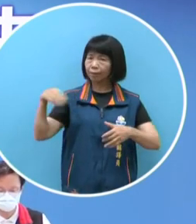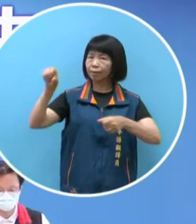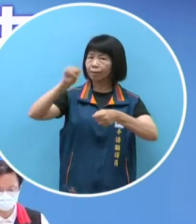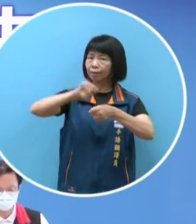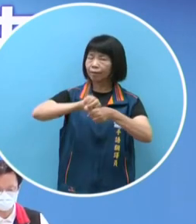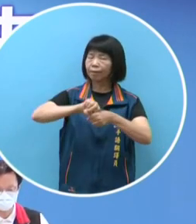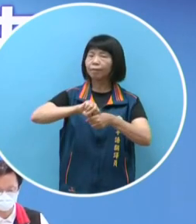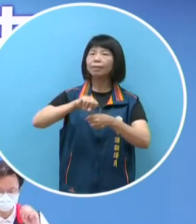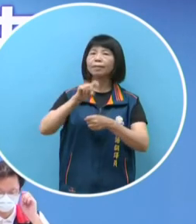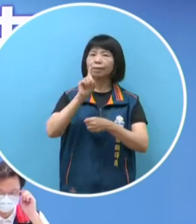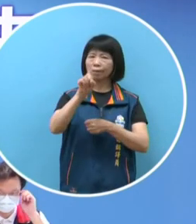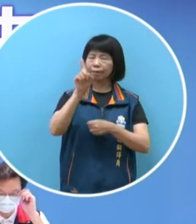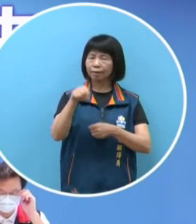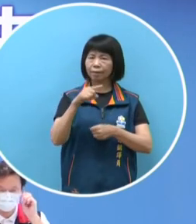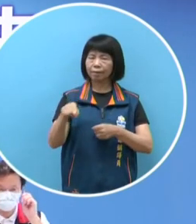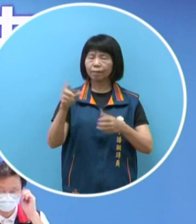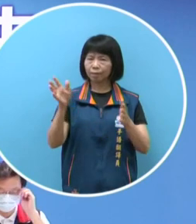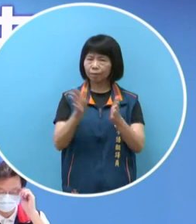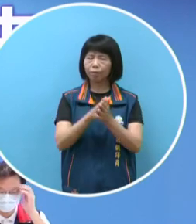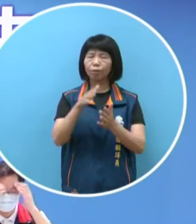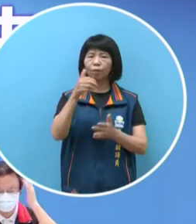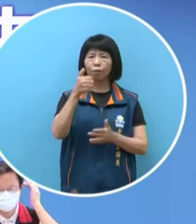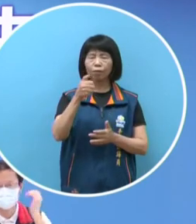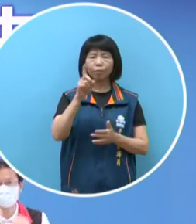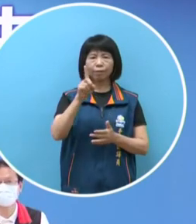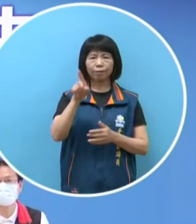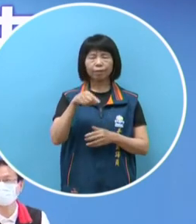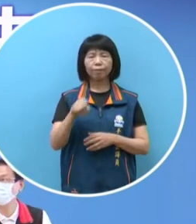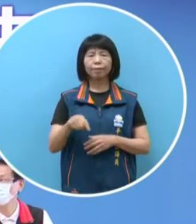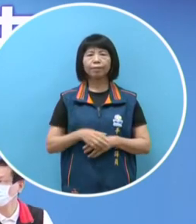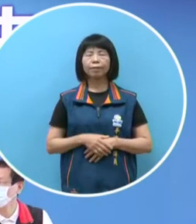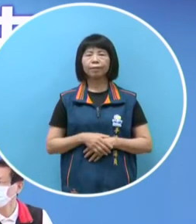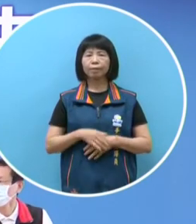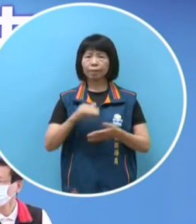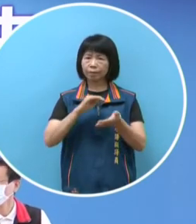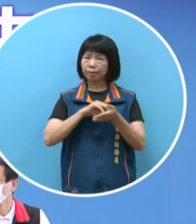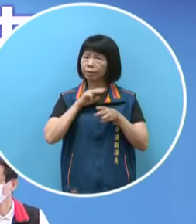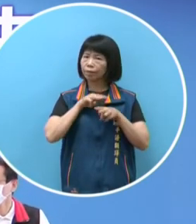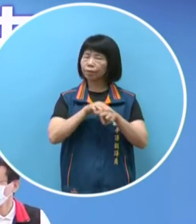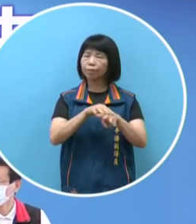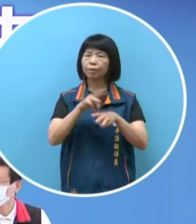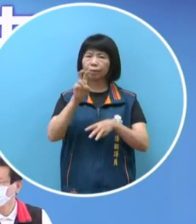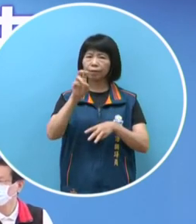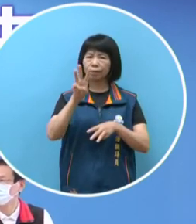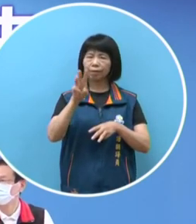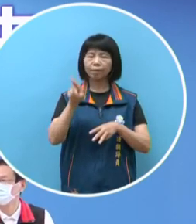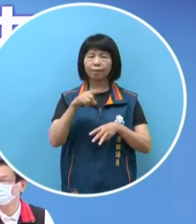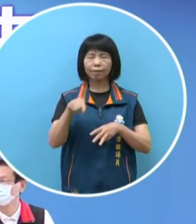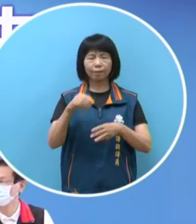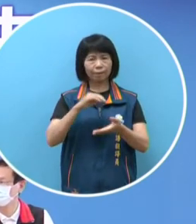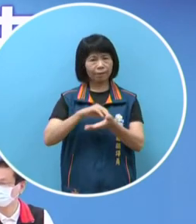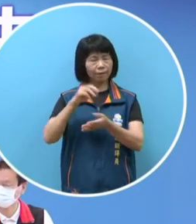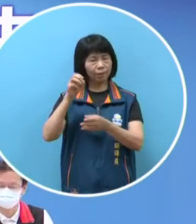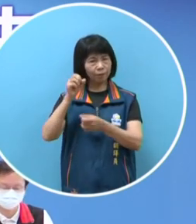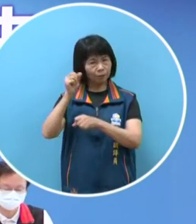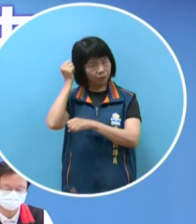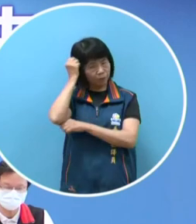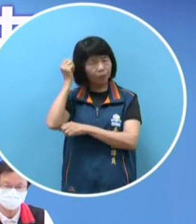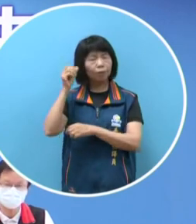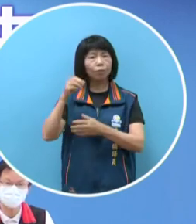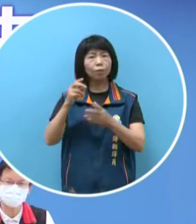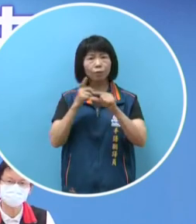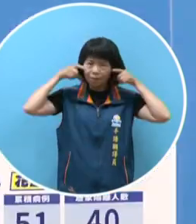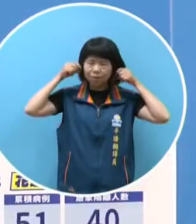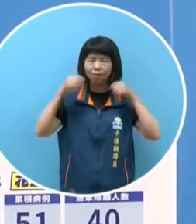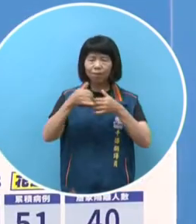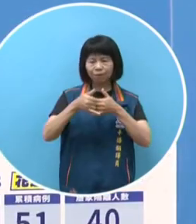了一个案例。 花莲县13号再新增一起本土确诊案例，属于桃园观音水泥厂工班返乡家族群聚的延